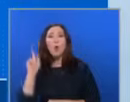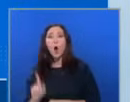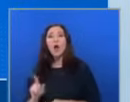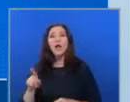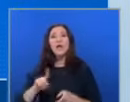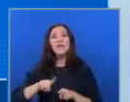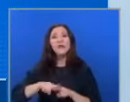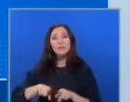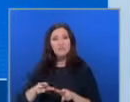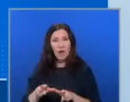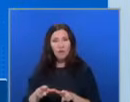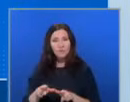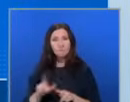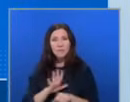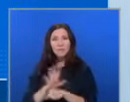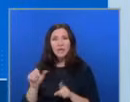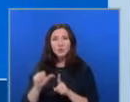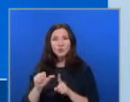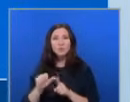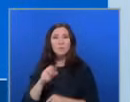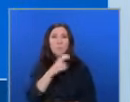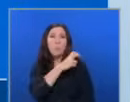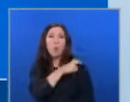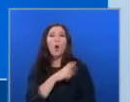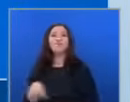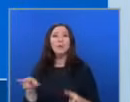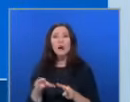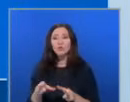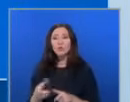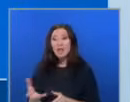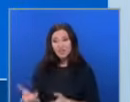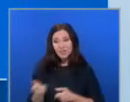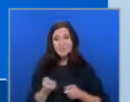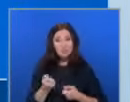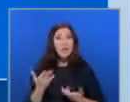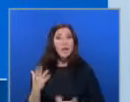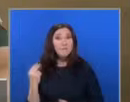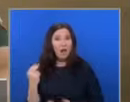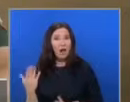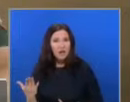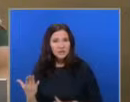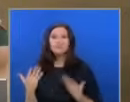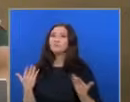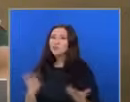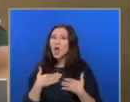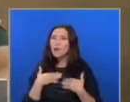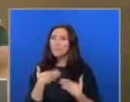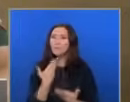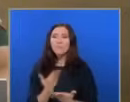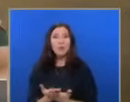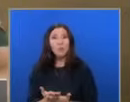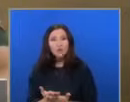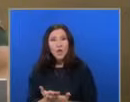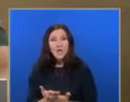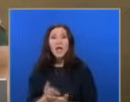Михайлов. На 15 юни полковник Марков ме дръпна, при което ми беше казано, че има